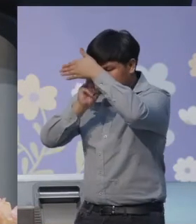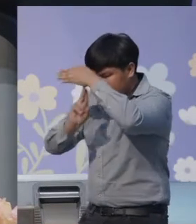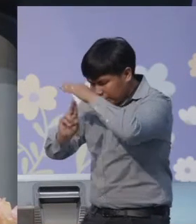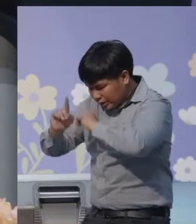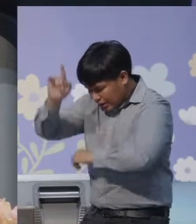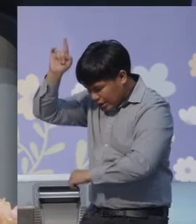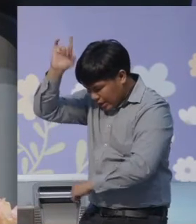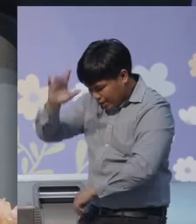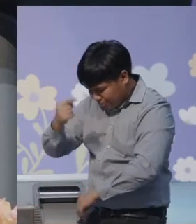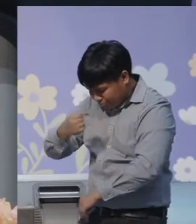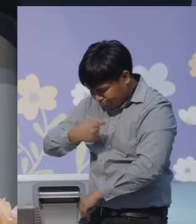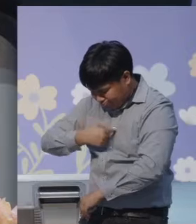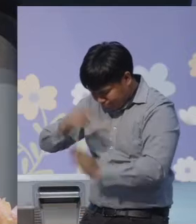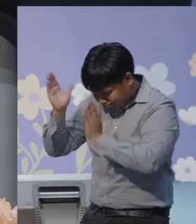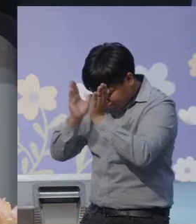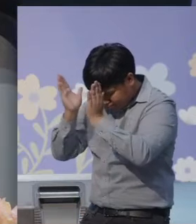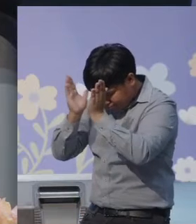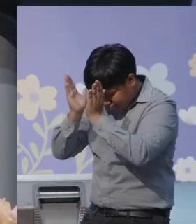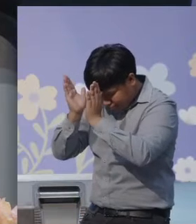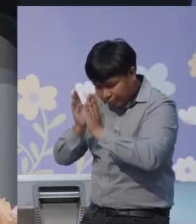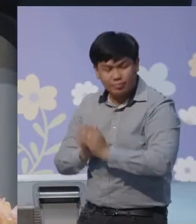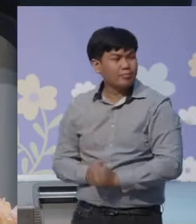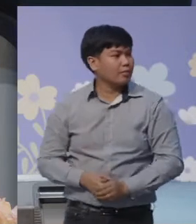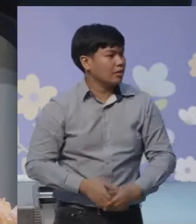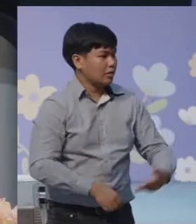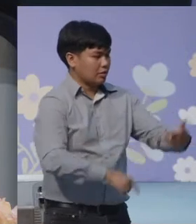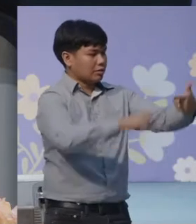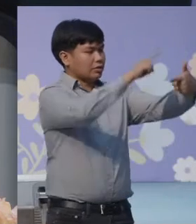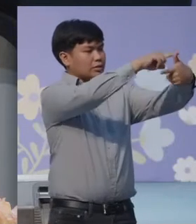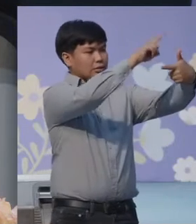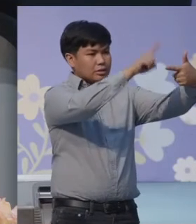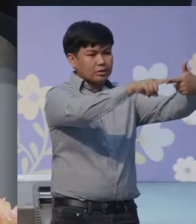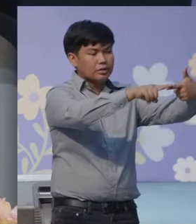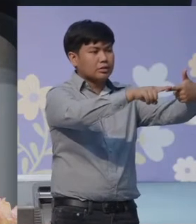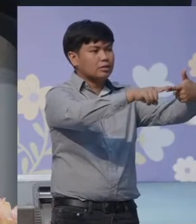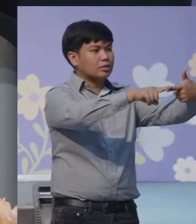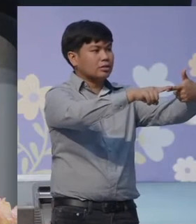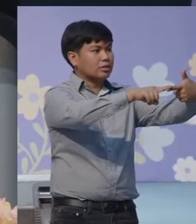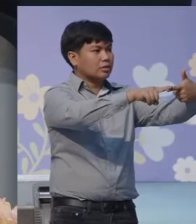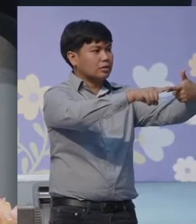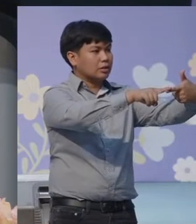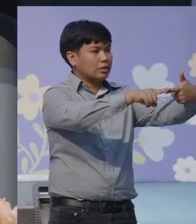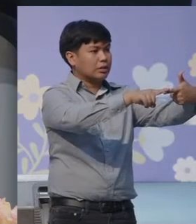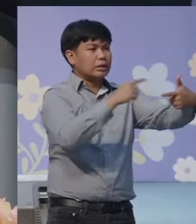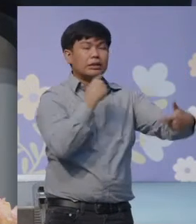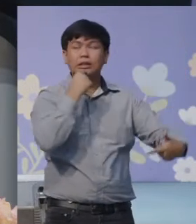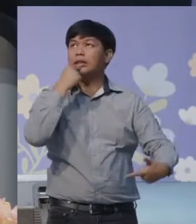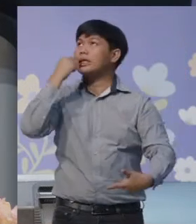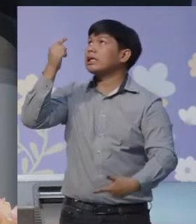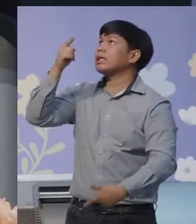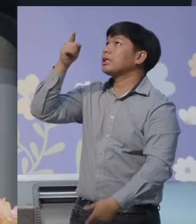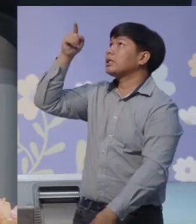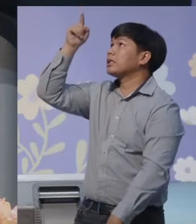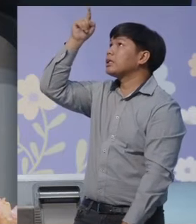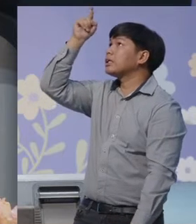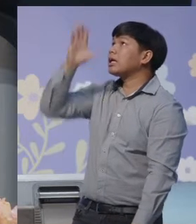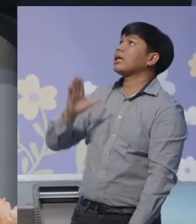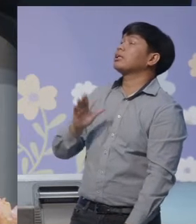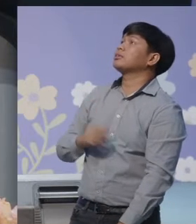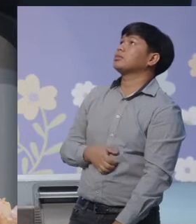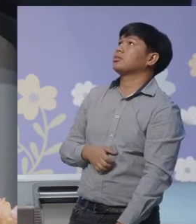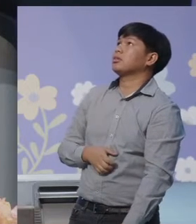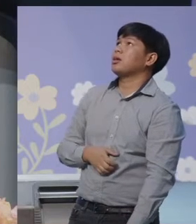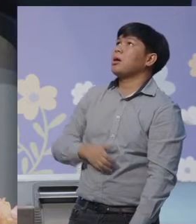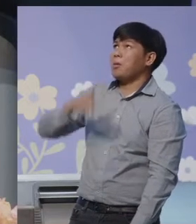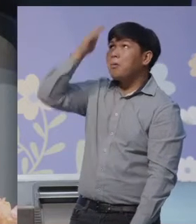siya. Okay? Pangalawa, talagang sinabi niya sa Panginoon, huwag